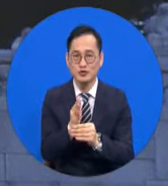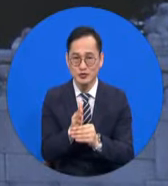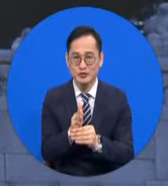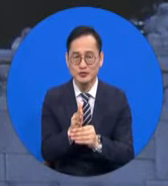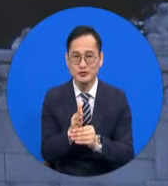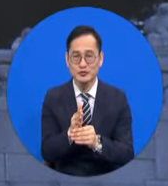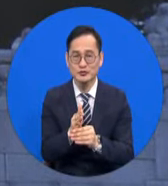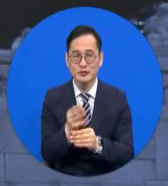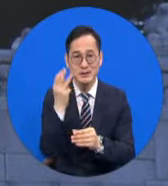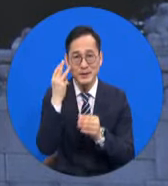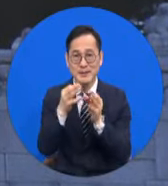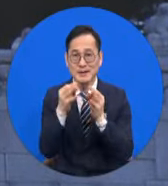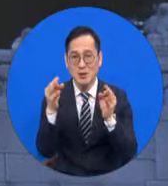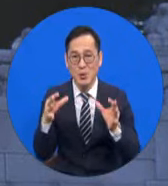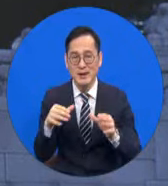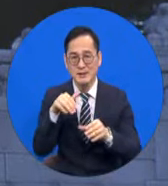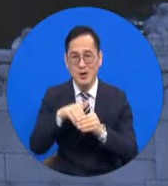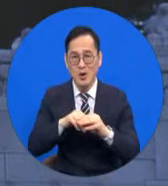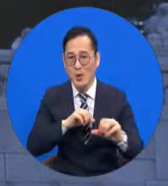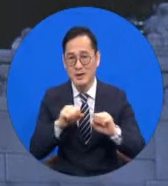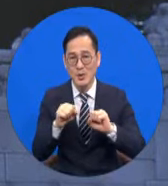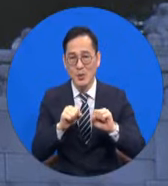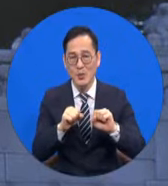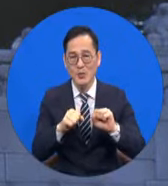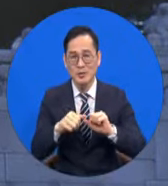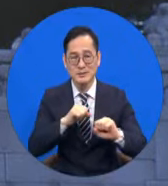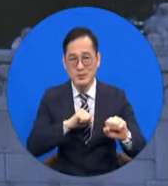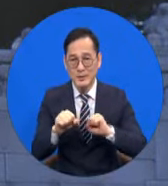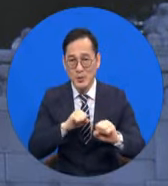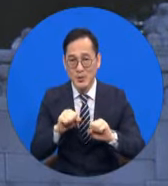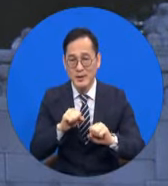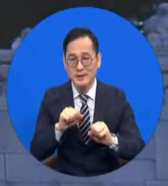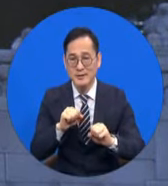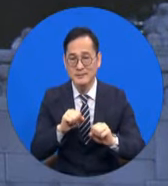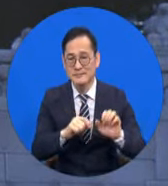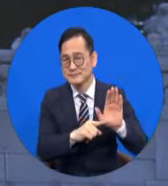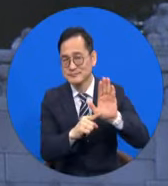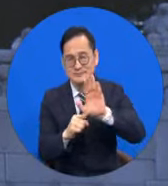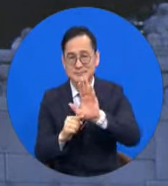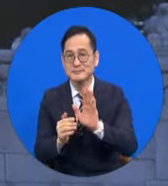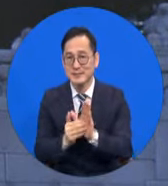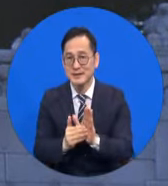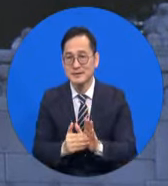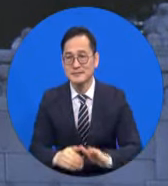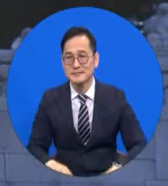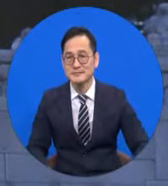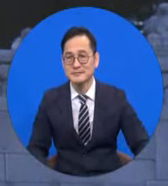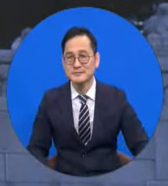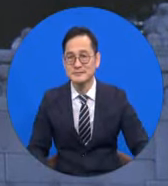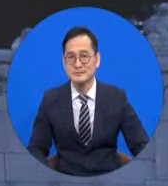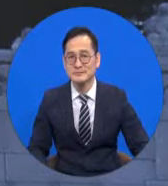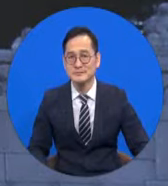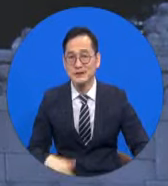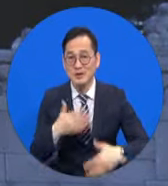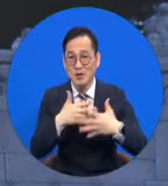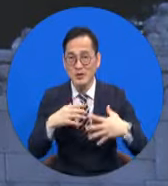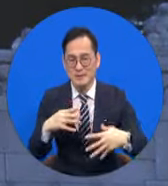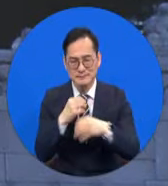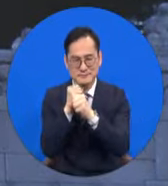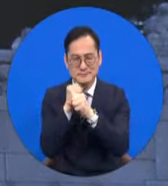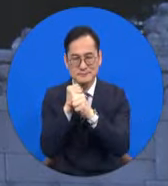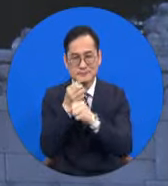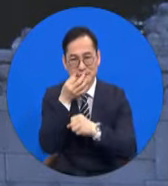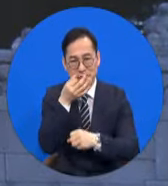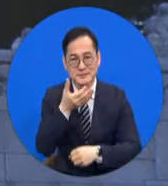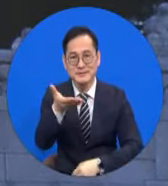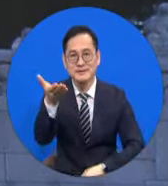13일간 숨가빴던 공식 선거운동 면면을 보였습니다. 그 선거운동에 숨가빴던 장면, 김태림 기자가